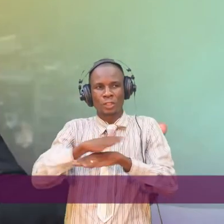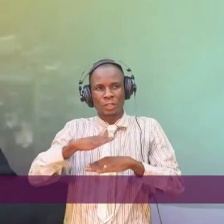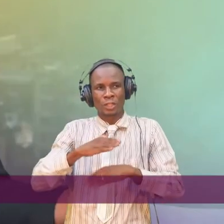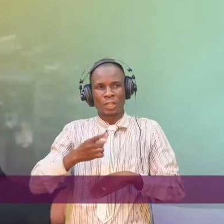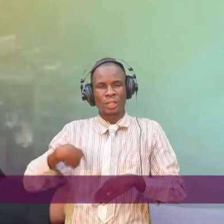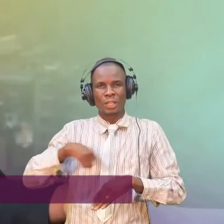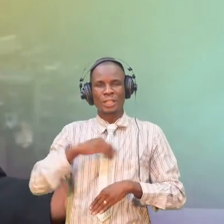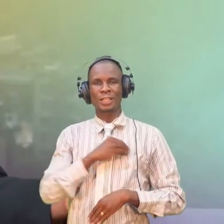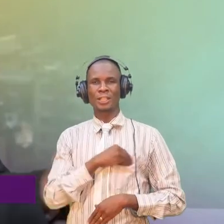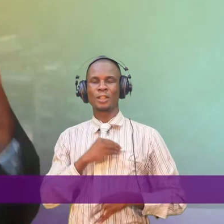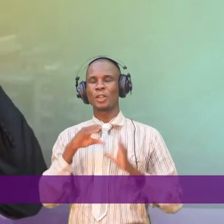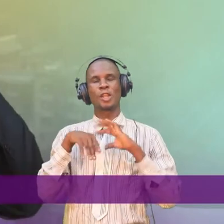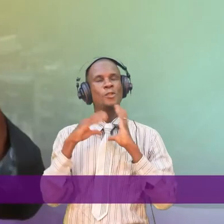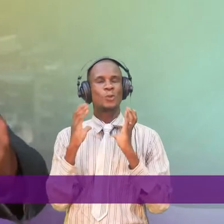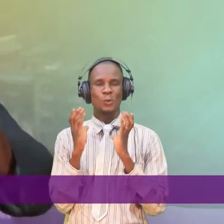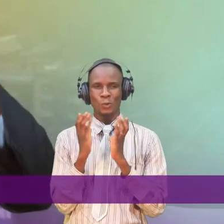Ametusamehe.